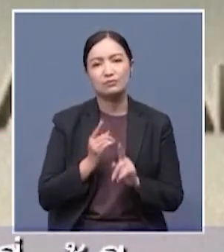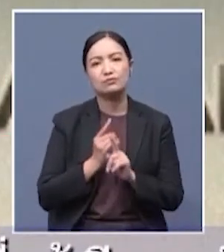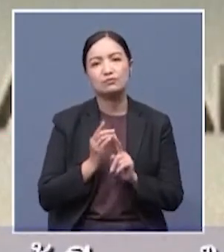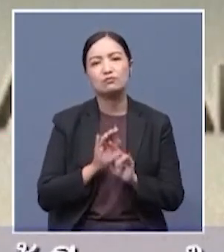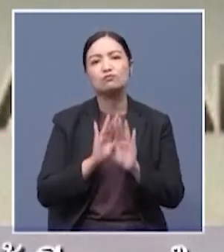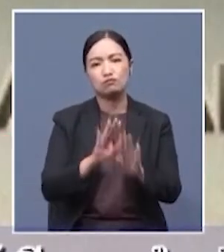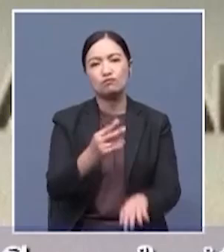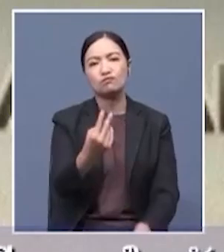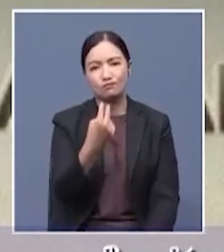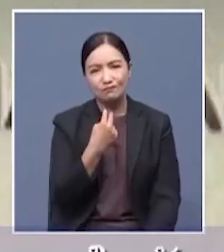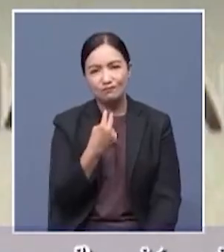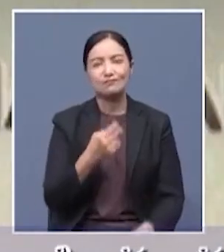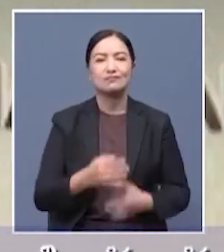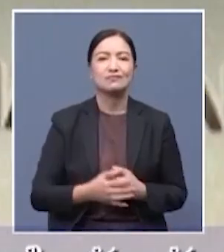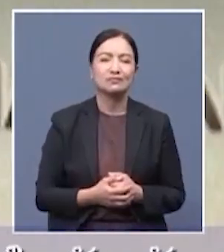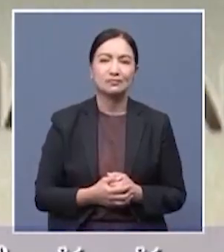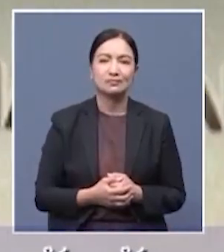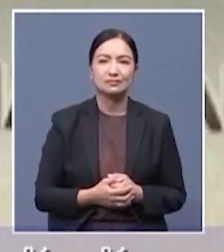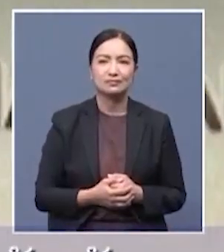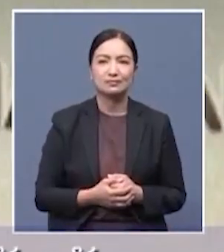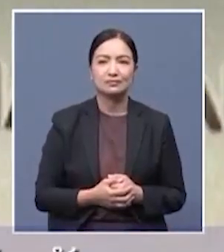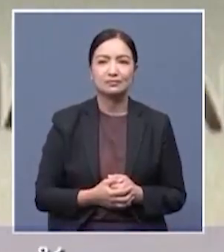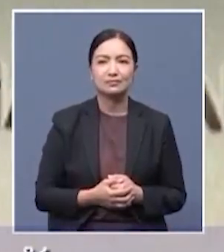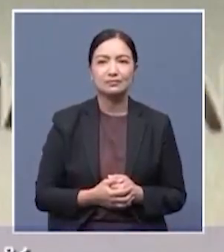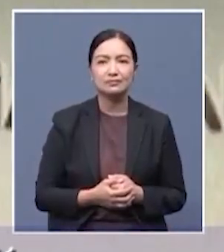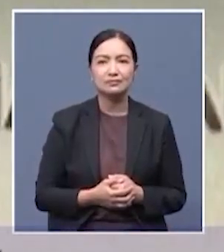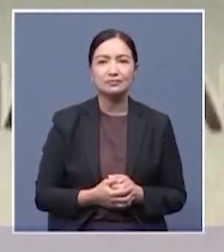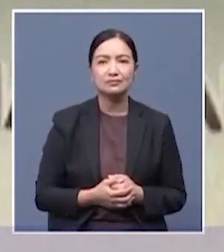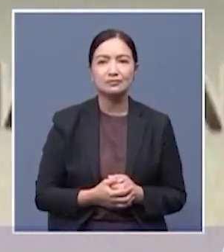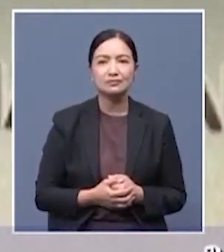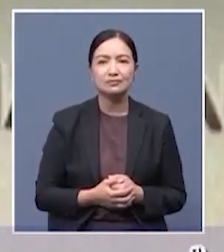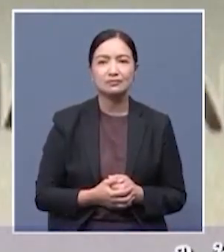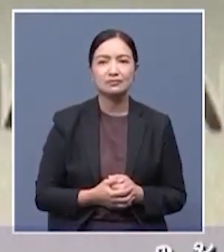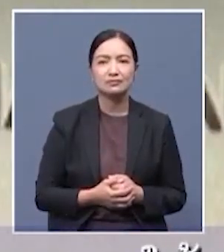คะ วันนี้ก็